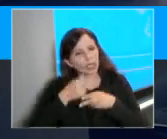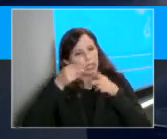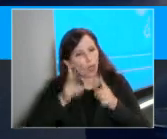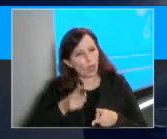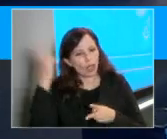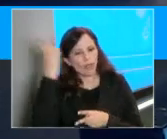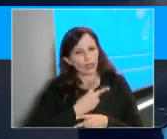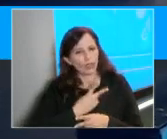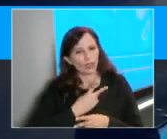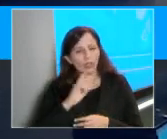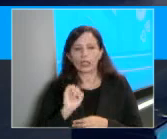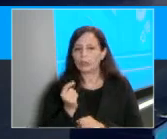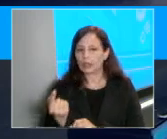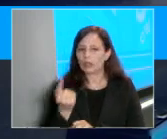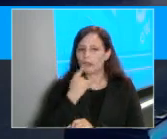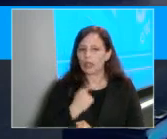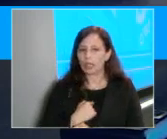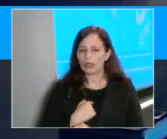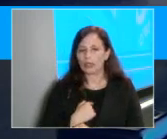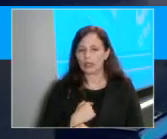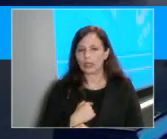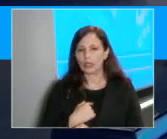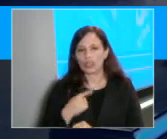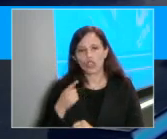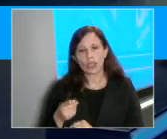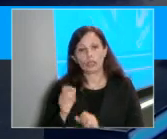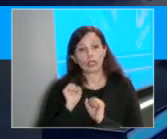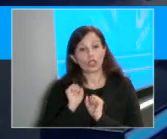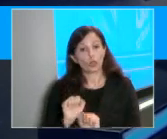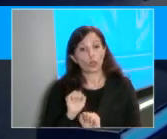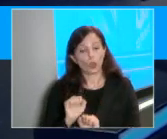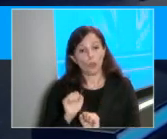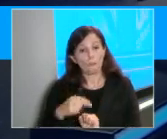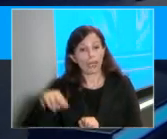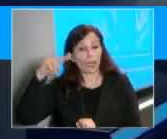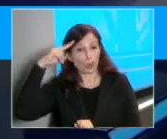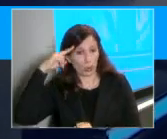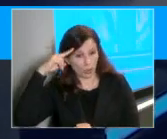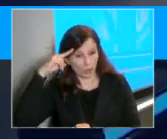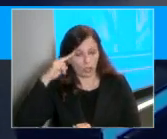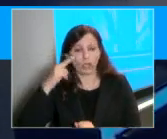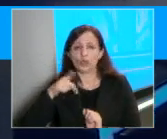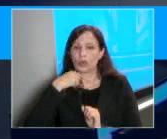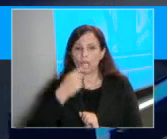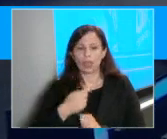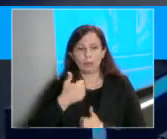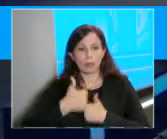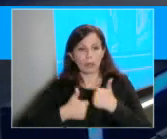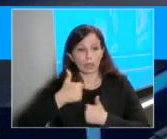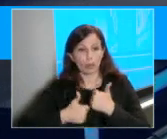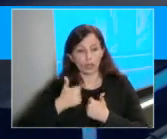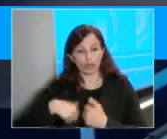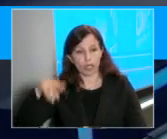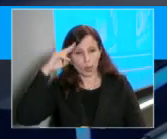להבין אם תגיד או תגידו שאתם תתמכו בליכוד, כלומר במועמד הליכוד, אבל למה דווקא